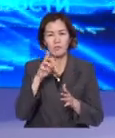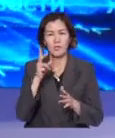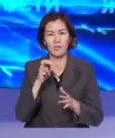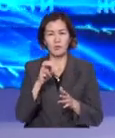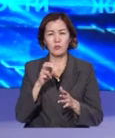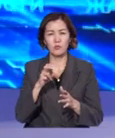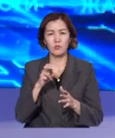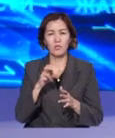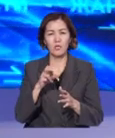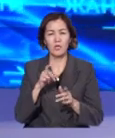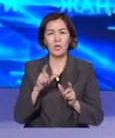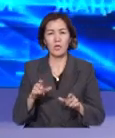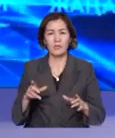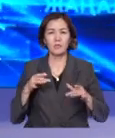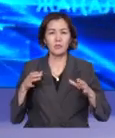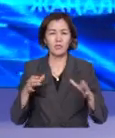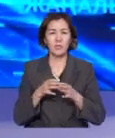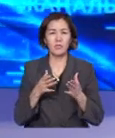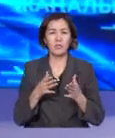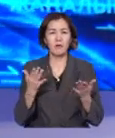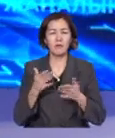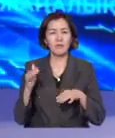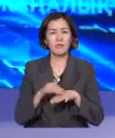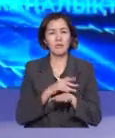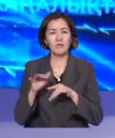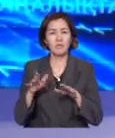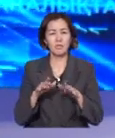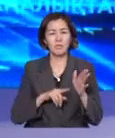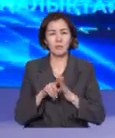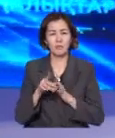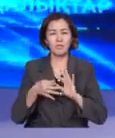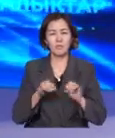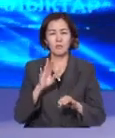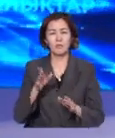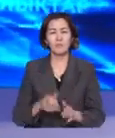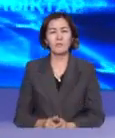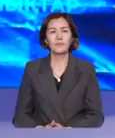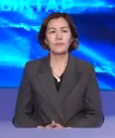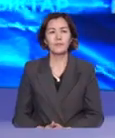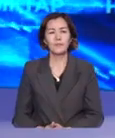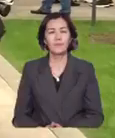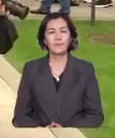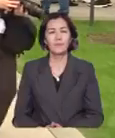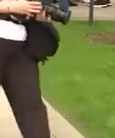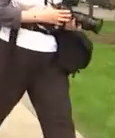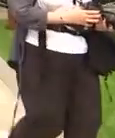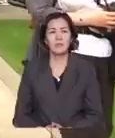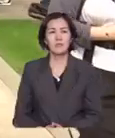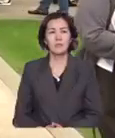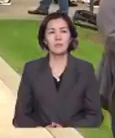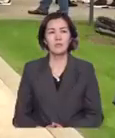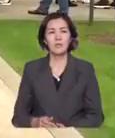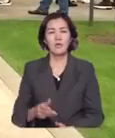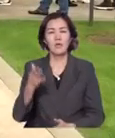аса өнерпаз жиналған. Форум аясында қандай игі шаралар қолға алынбақ? Тақырыпты тілшіміз толықтырады. Рухани